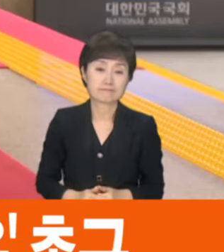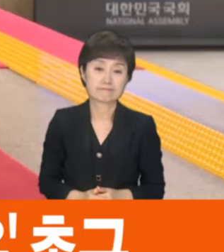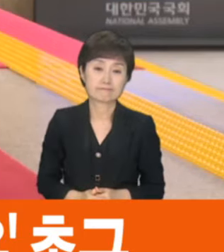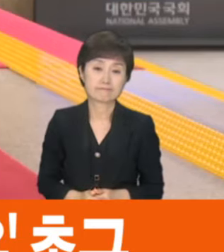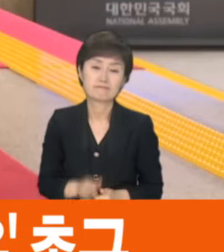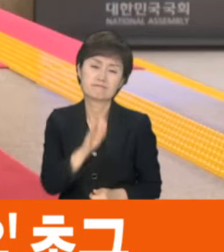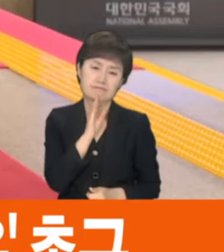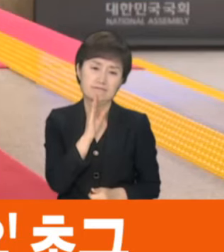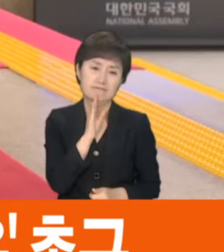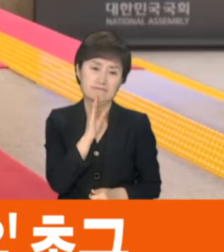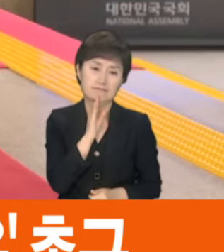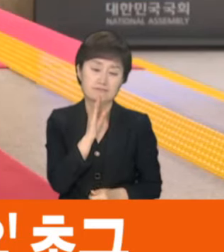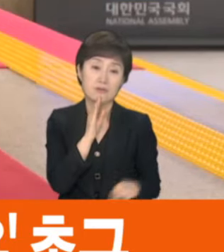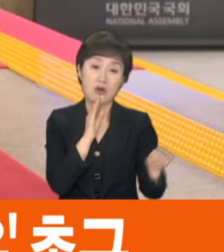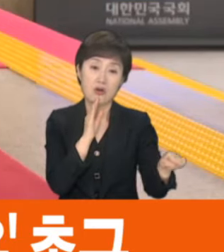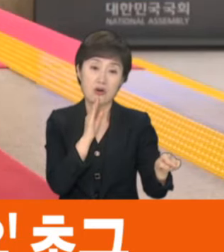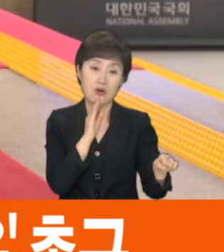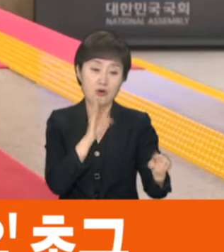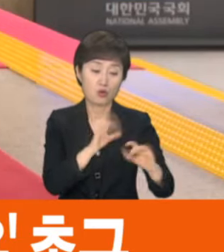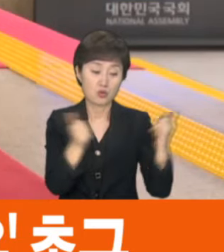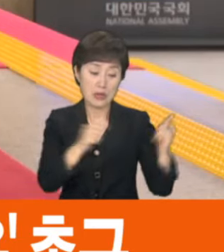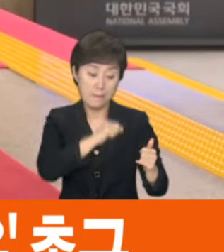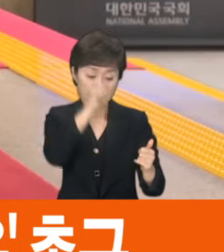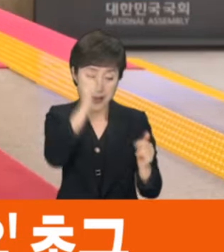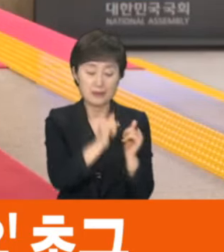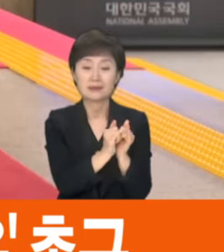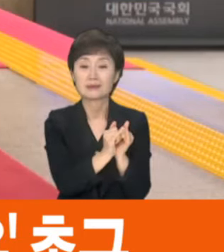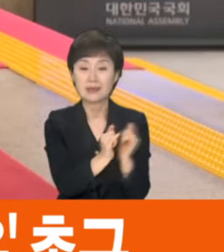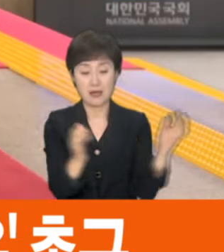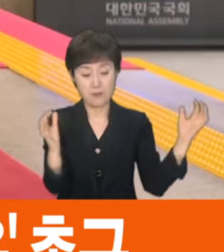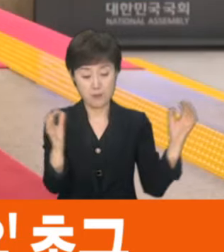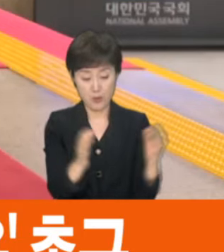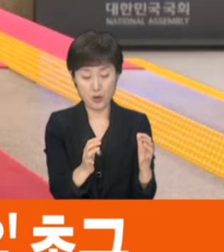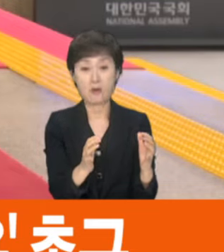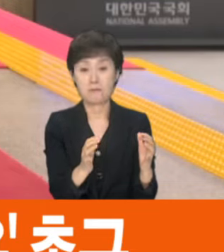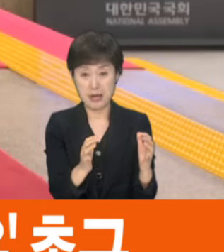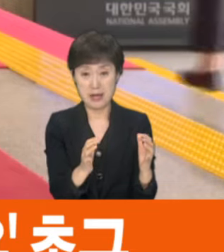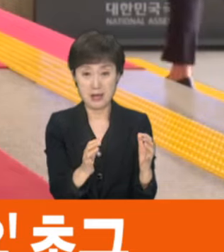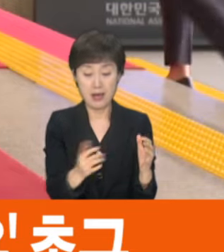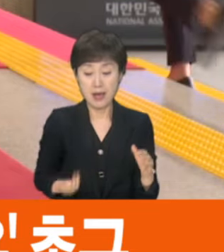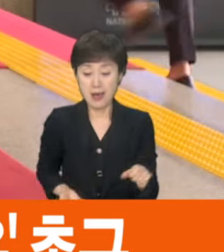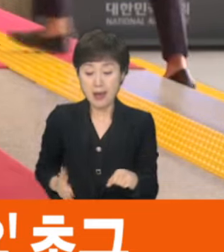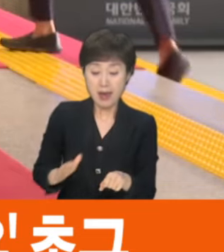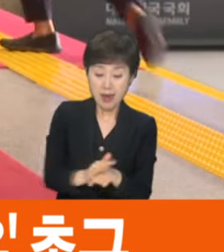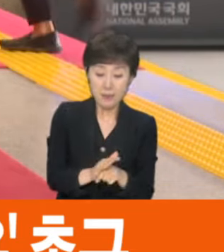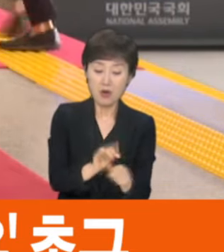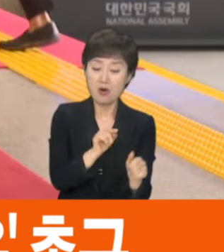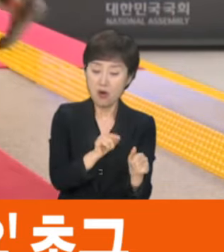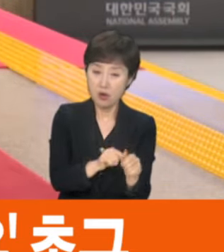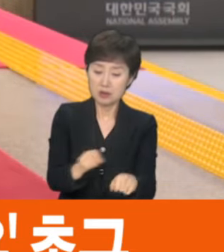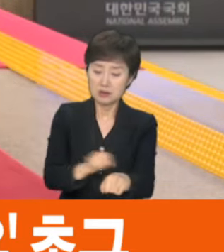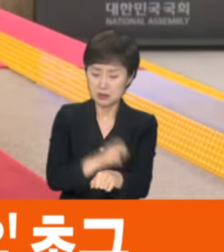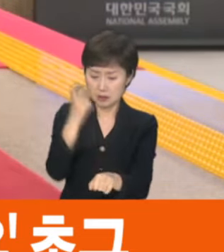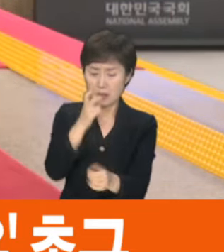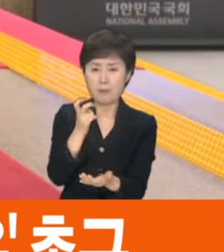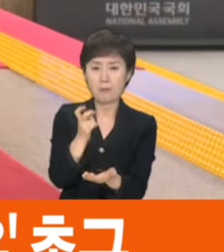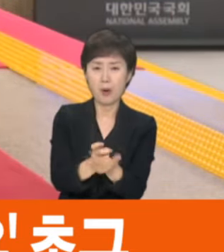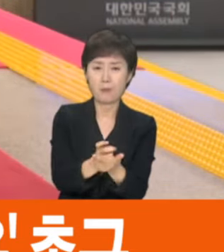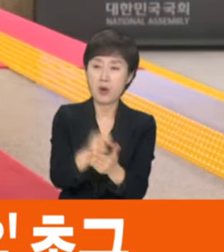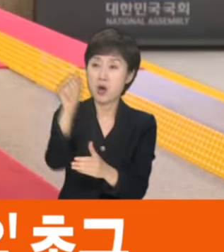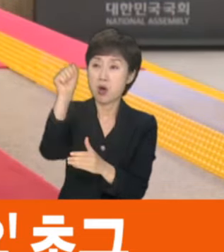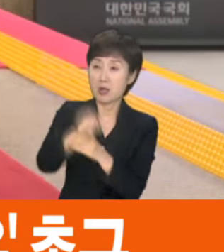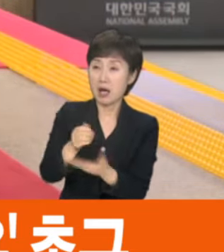네, 그렇습니다. 우선 민주당 초선 당선인들이 국회 본청에 모여 해검특검법 수용을 촉구하는